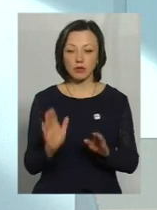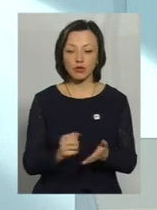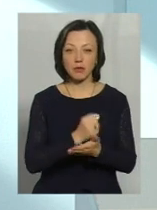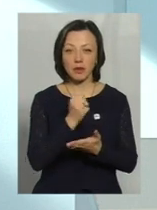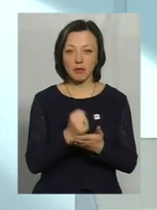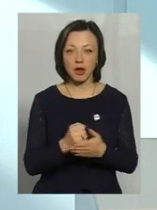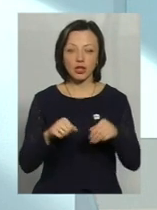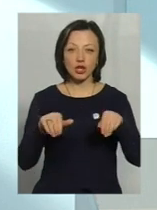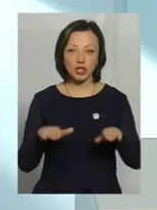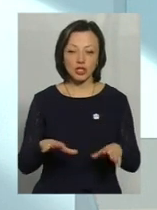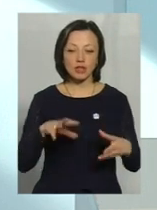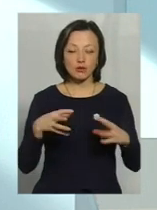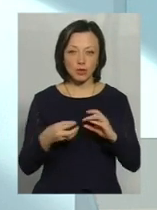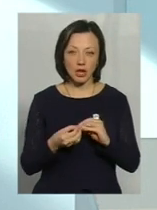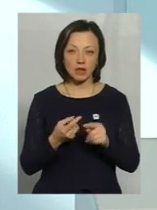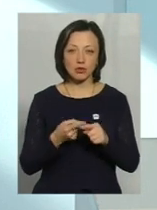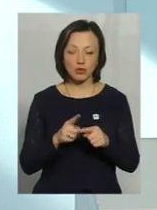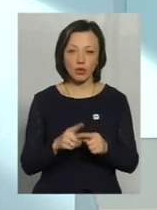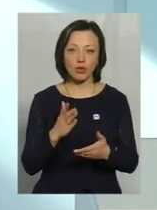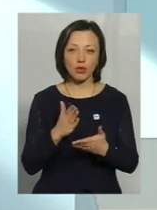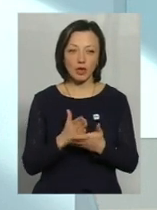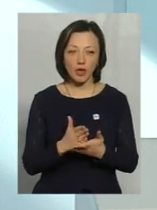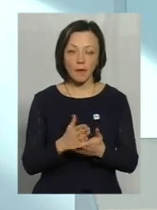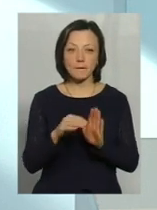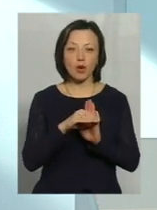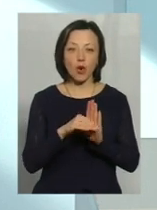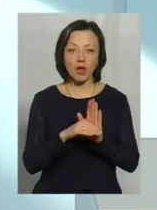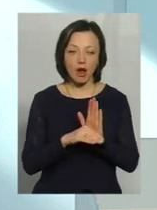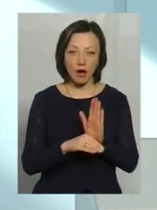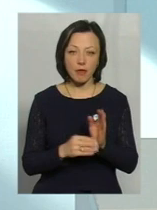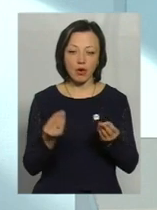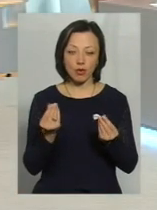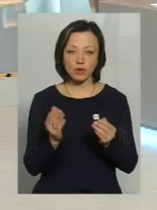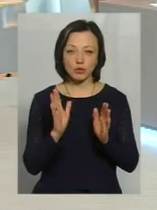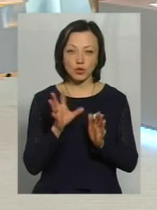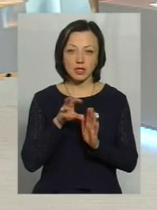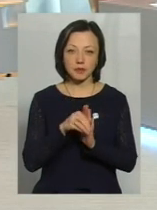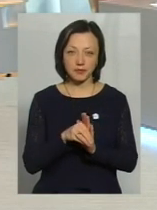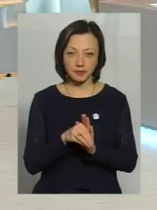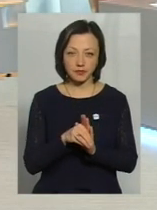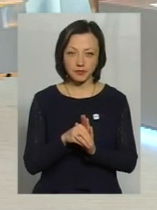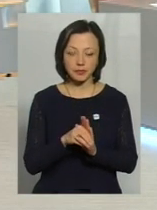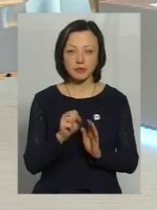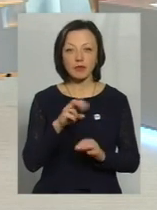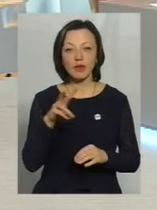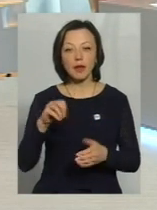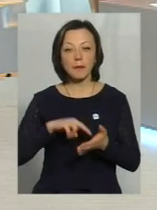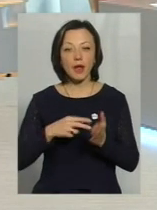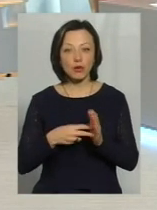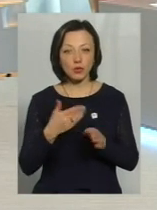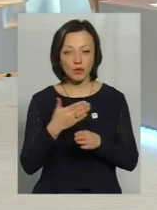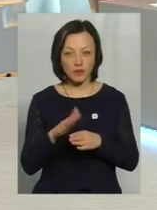приймати рішення, і результатом цього є прийнята програма, і кошти будуть закладені і виділені. Але з тих коштів, які планують